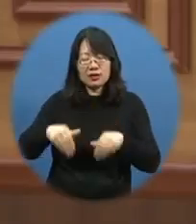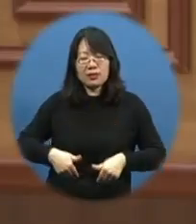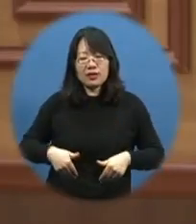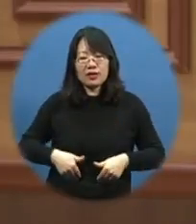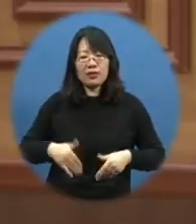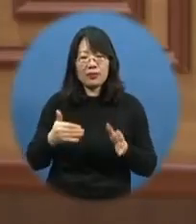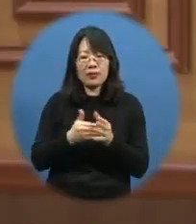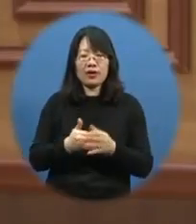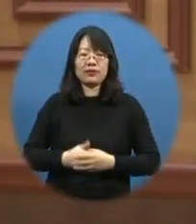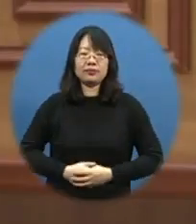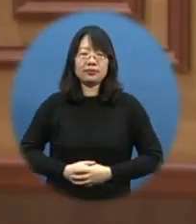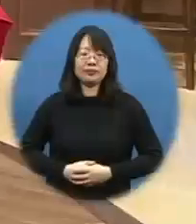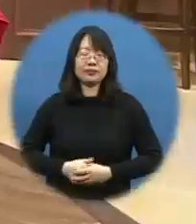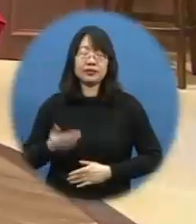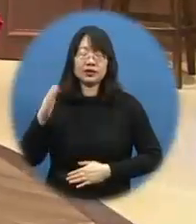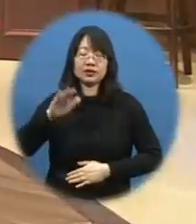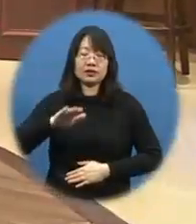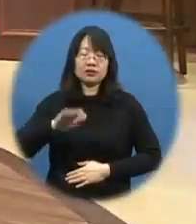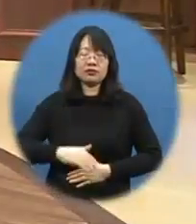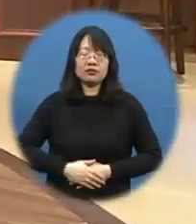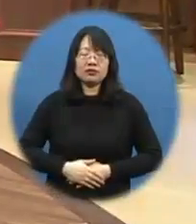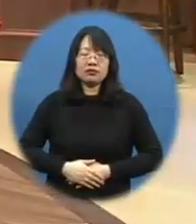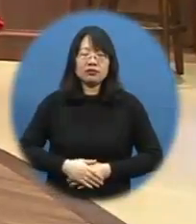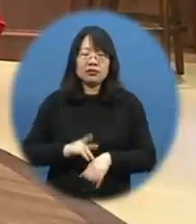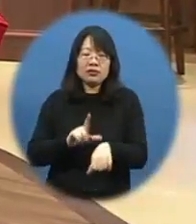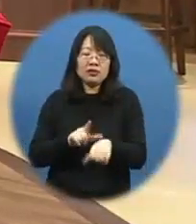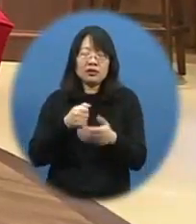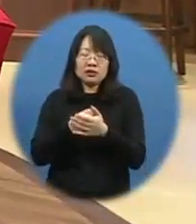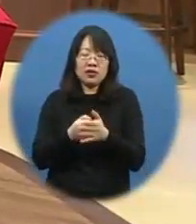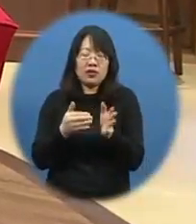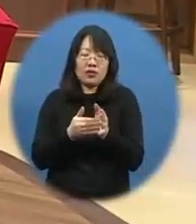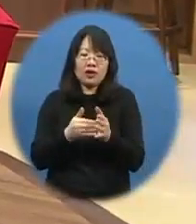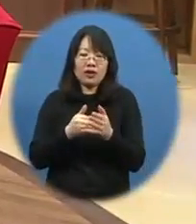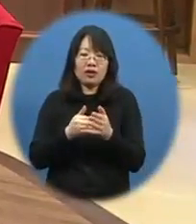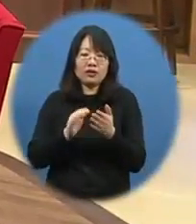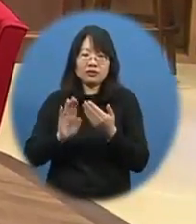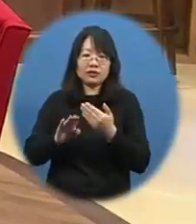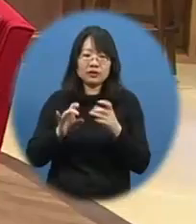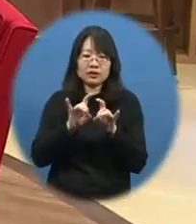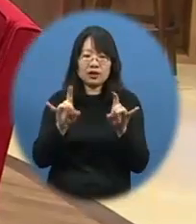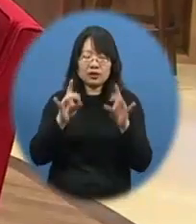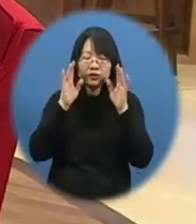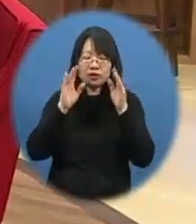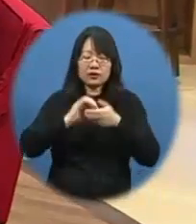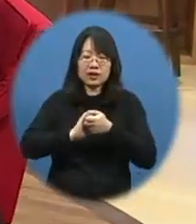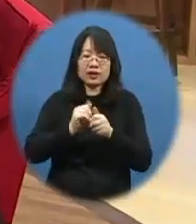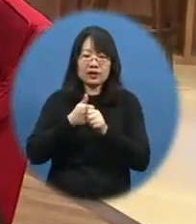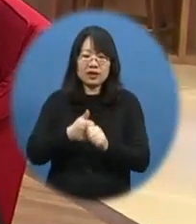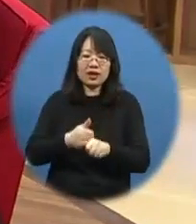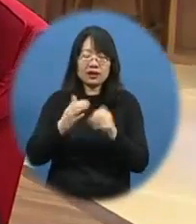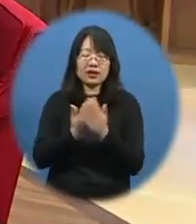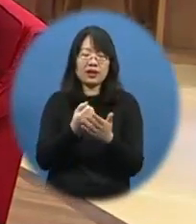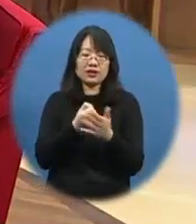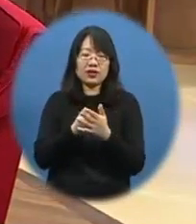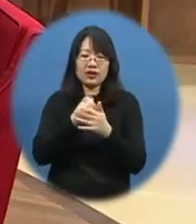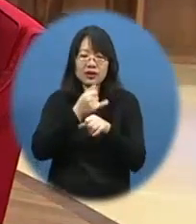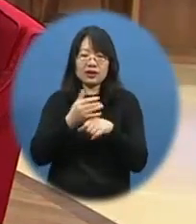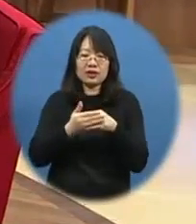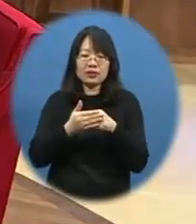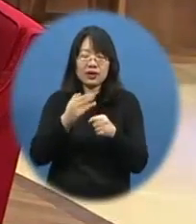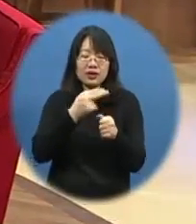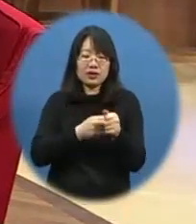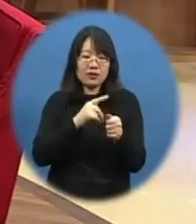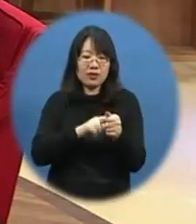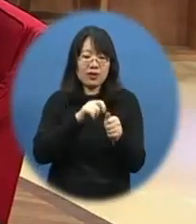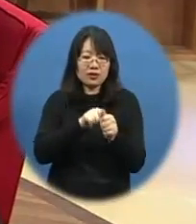해줘야 된다고 생각합니다. 그런데 시간 정해져 놓고 각 수업 단위별로 다 정해놓다 보니까